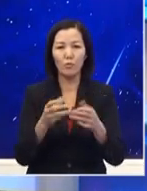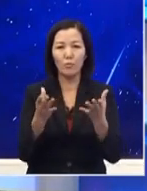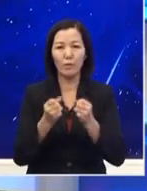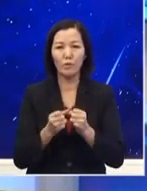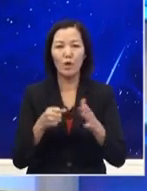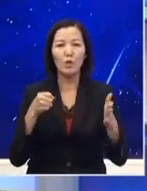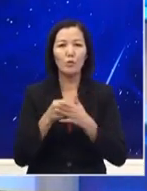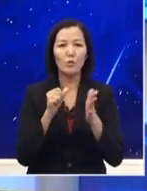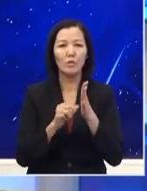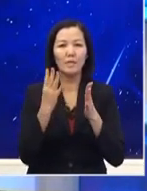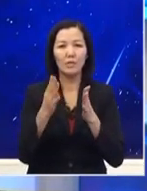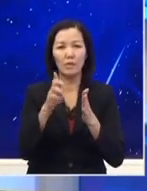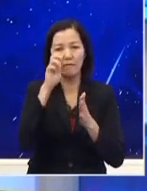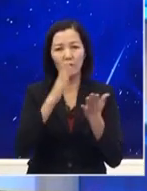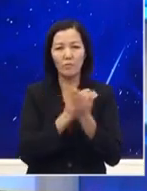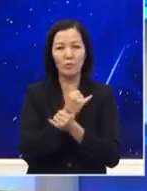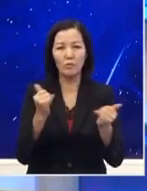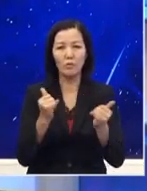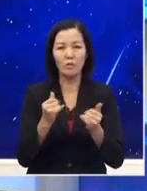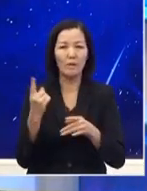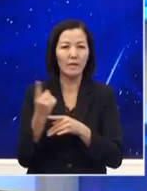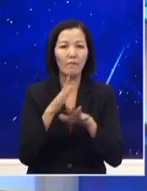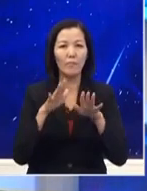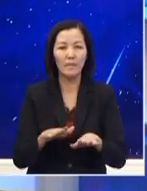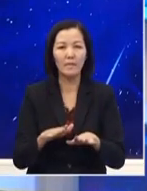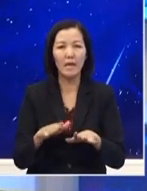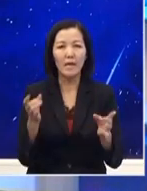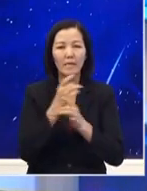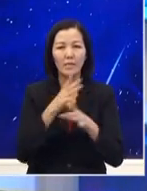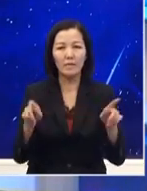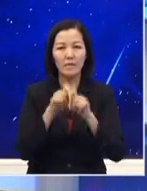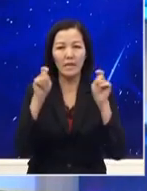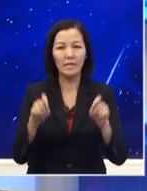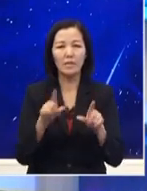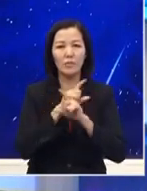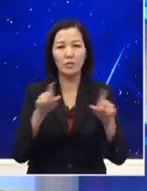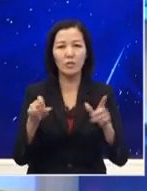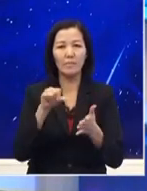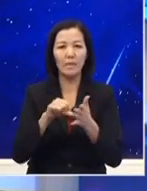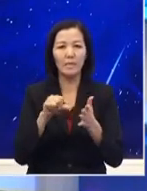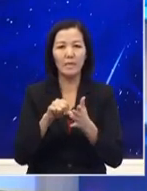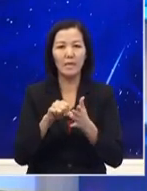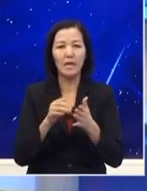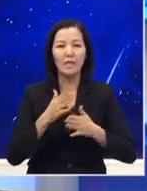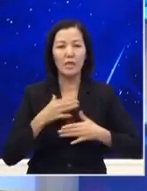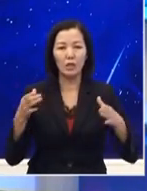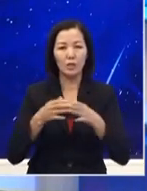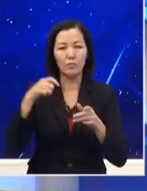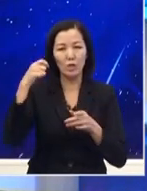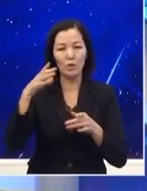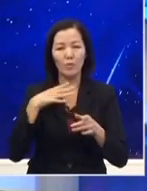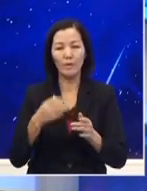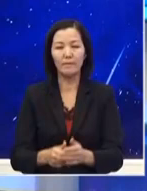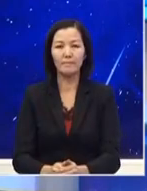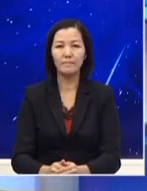получить до 64 видов госуслуг по принципу одного окна. В торжественном открытии учреждения приняла участие и наша